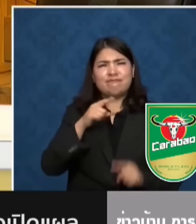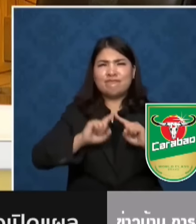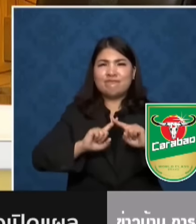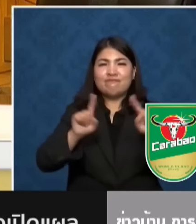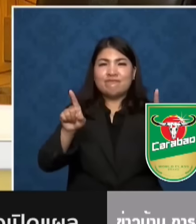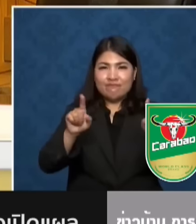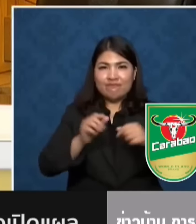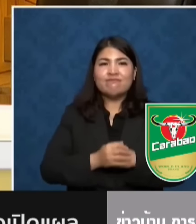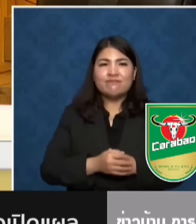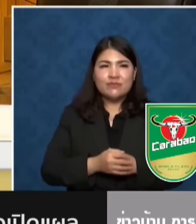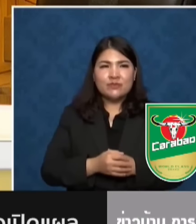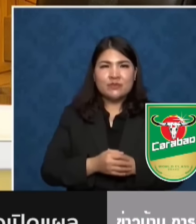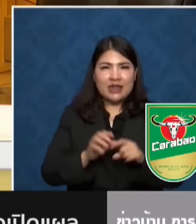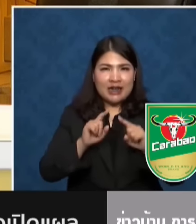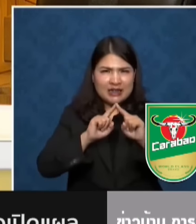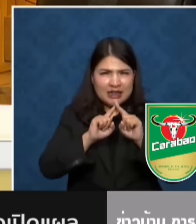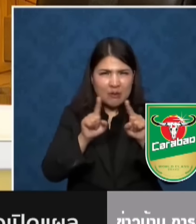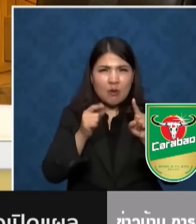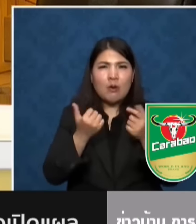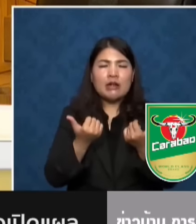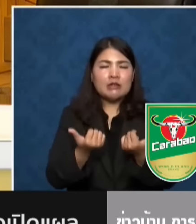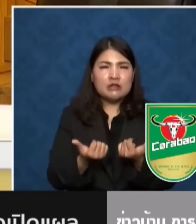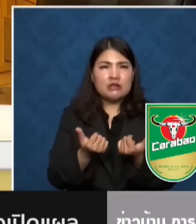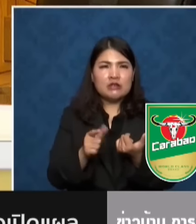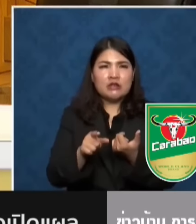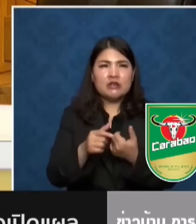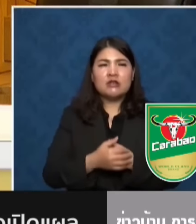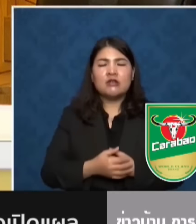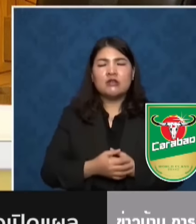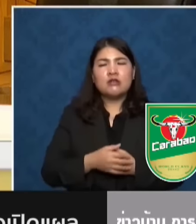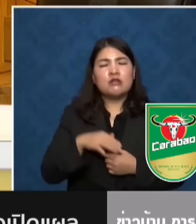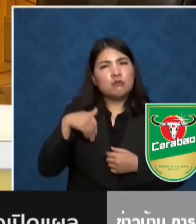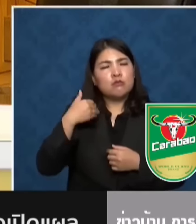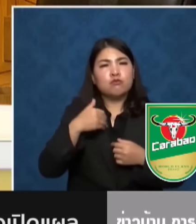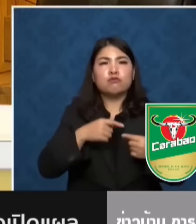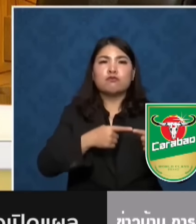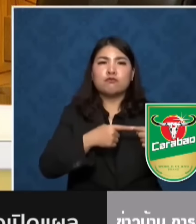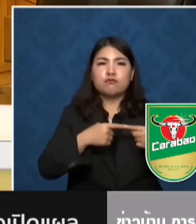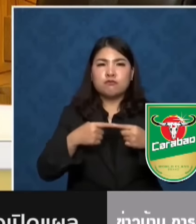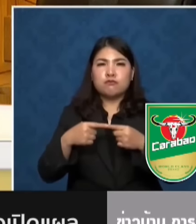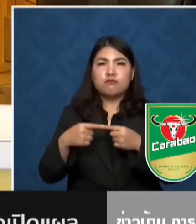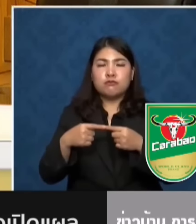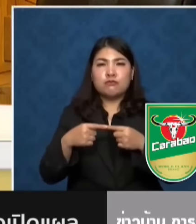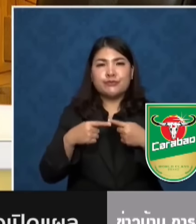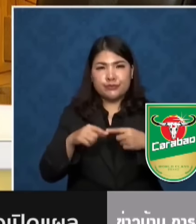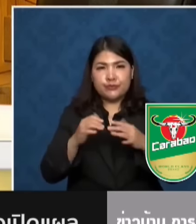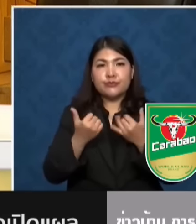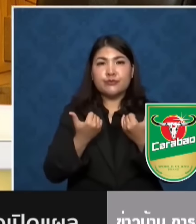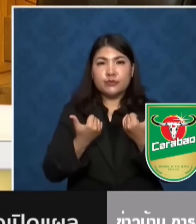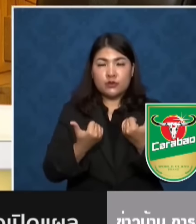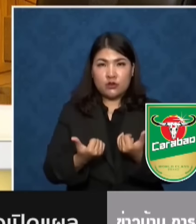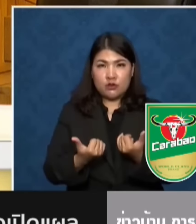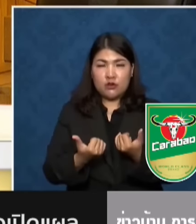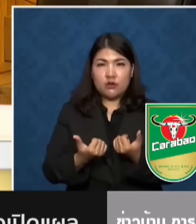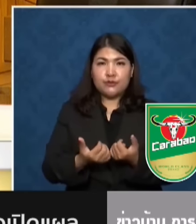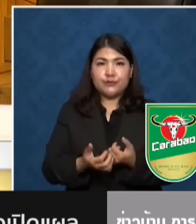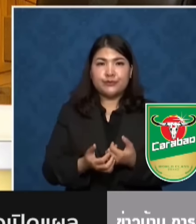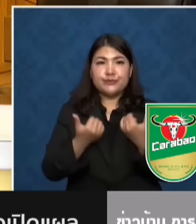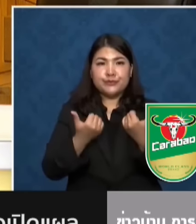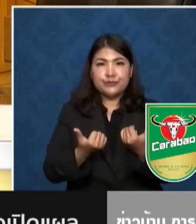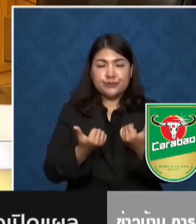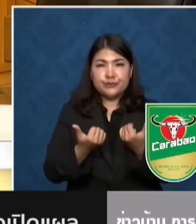ายกระบวนการยุติธรรม ตอนคุณทักษิณกลับก็เป็นกลับในตอนนั้น อ่ ะ ถ้าขยายความให้คุณทวีแกก็จะบอกแหละก็ไปดูคนลงน